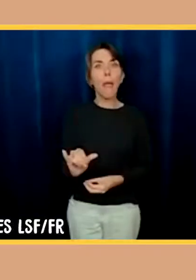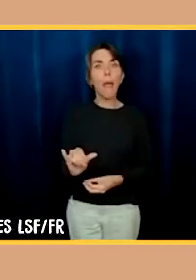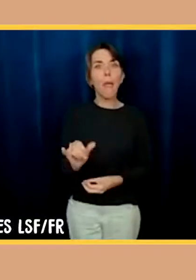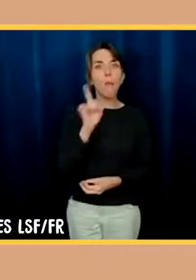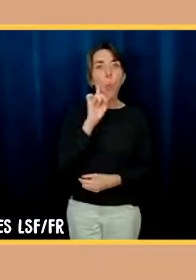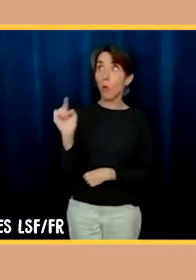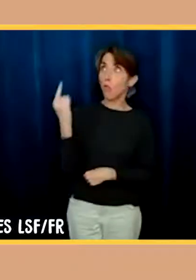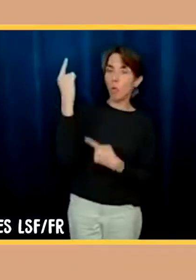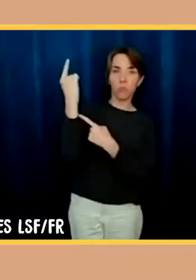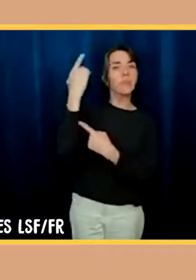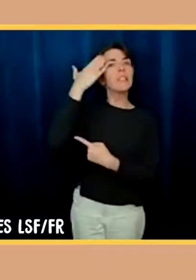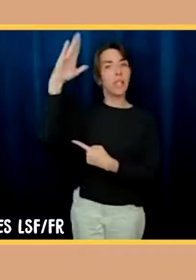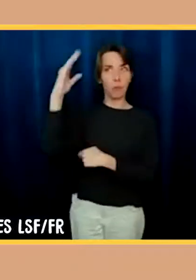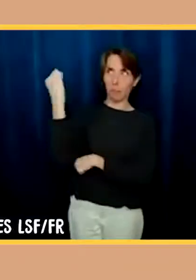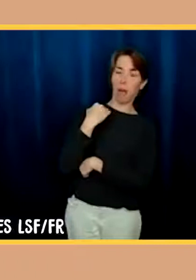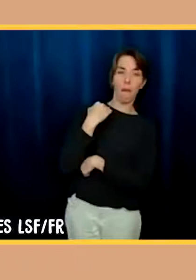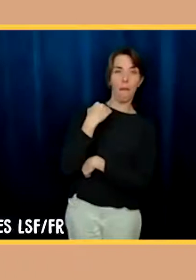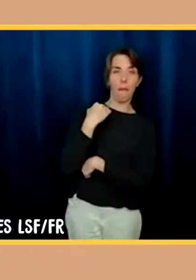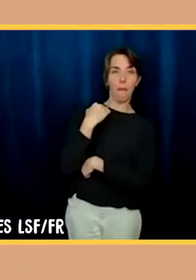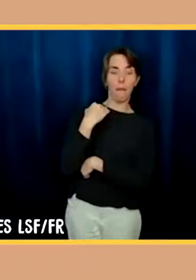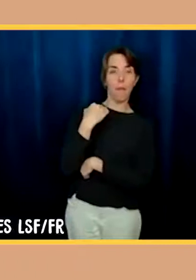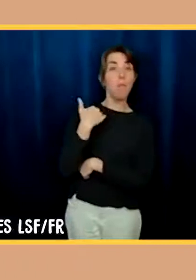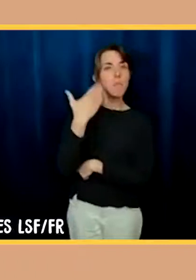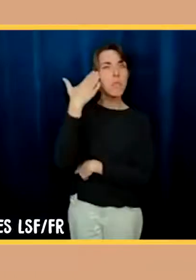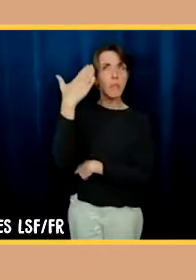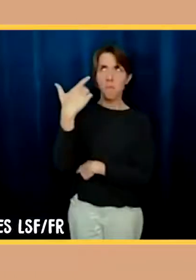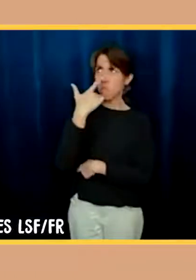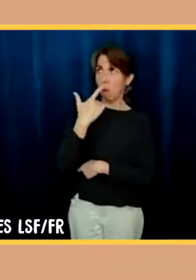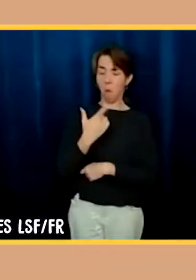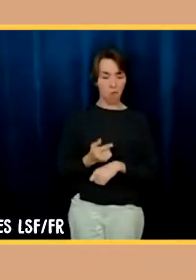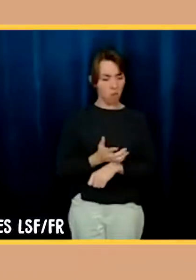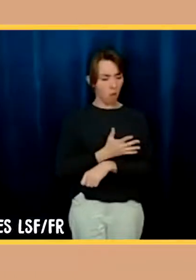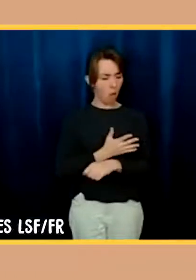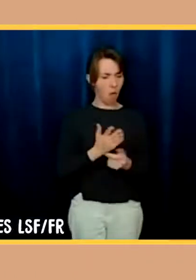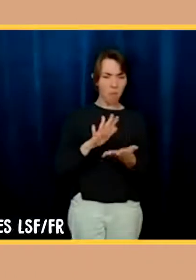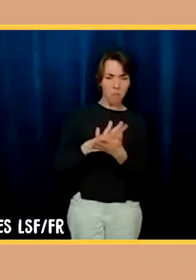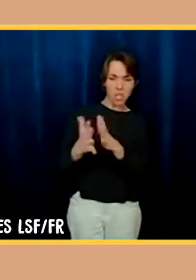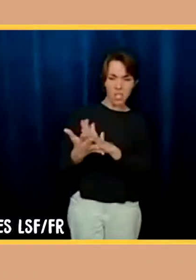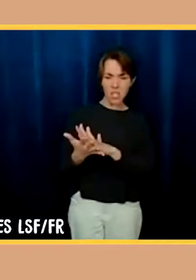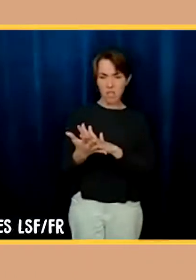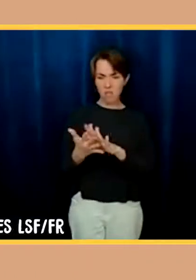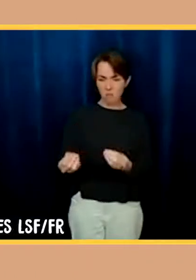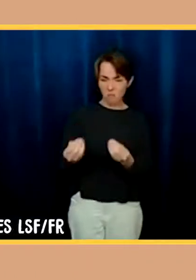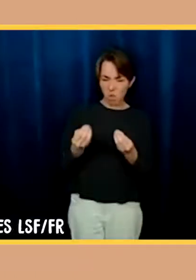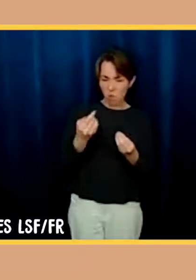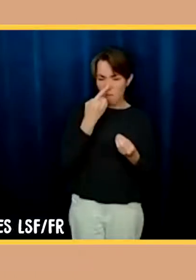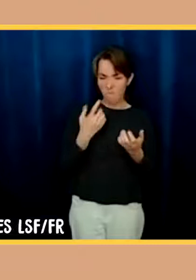moi. Donc en fait, si je ressens ou si je ne suis pas à l'aise avec certaines pratiques, il ne faut pas trop la questionner parce qu'au